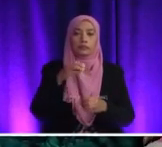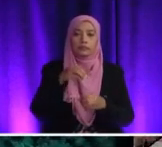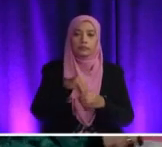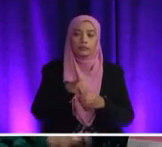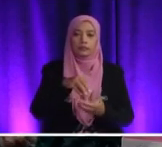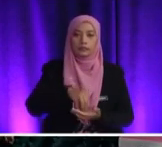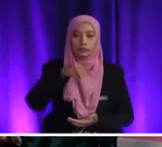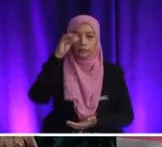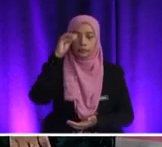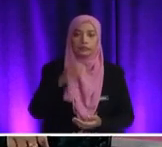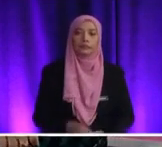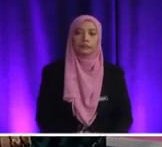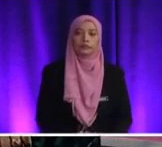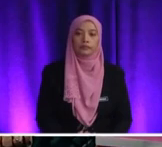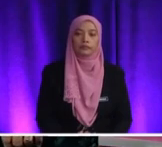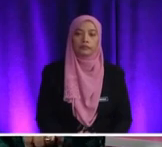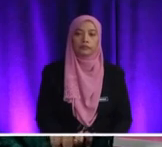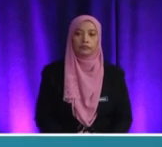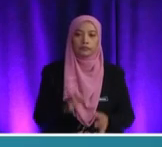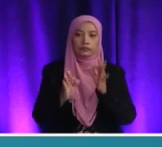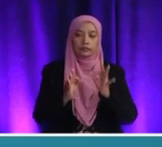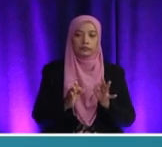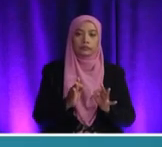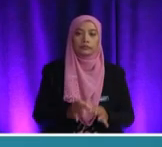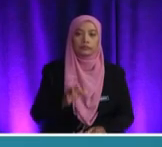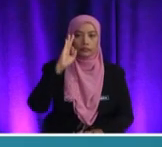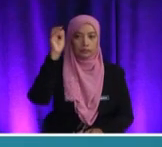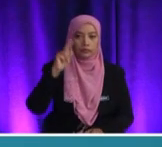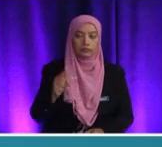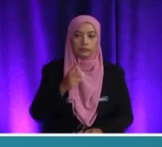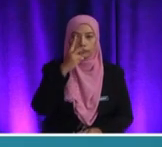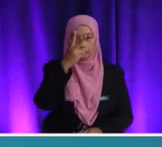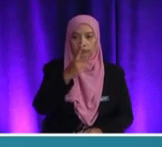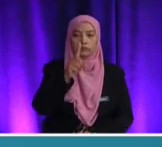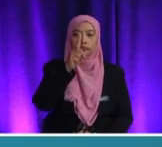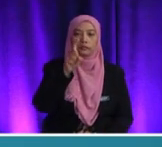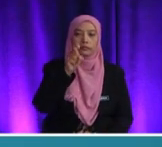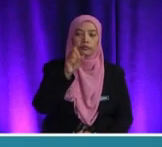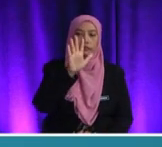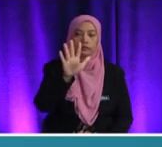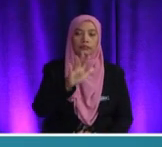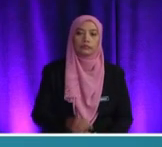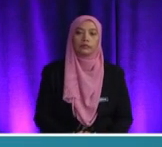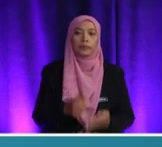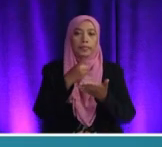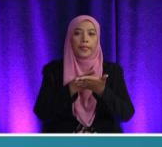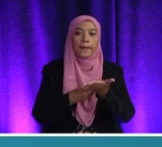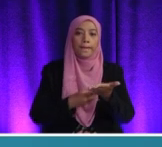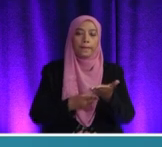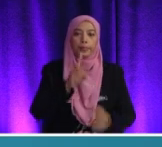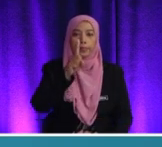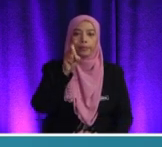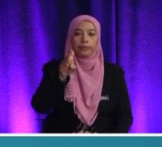pembelajaran kita pada hari ini kalau Fizi tengok di situ 1.5 eh apa dia 1.5 nih ya